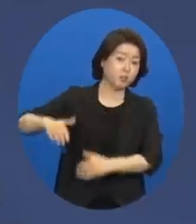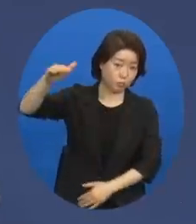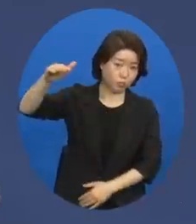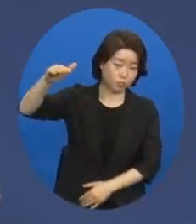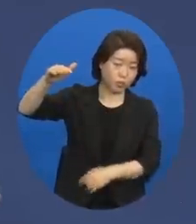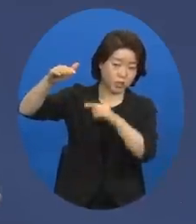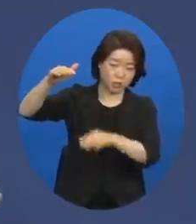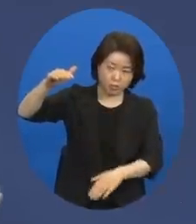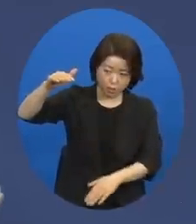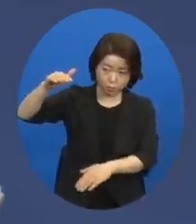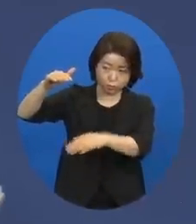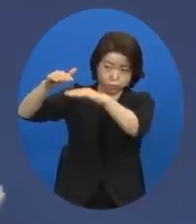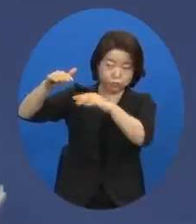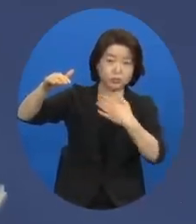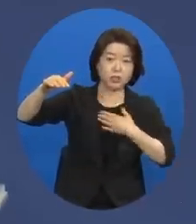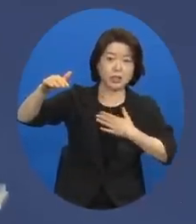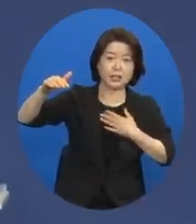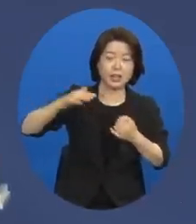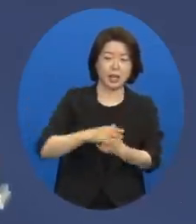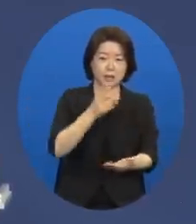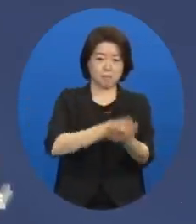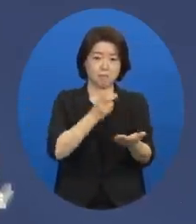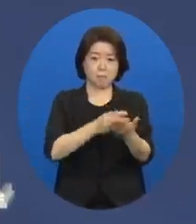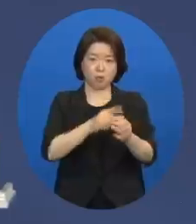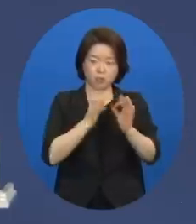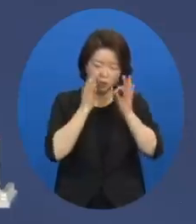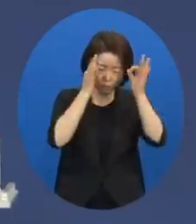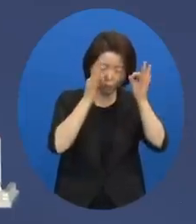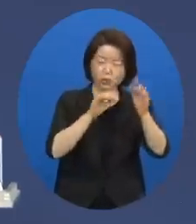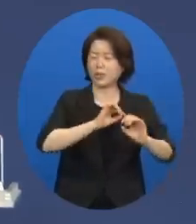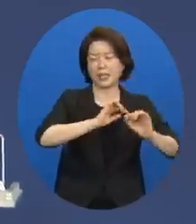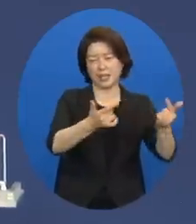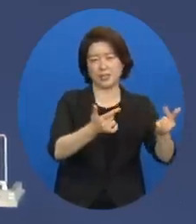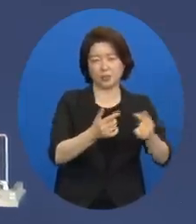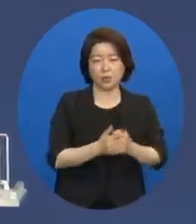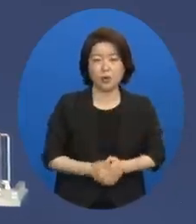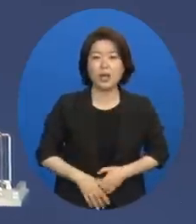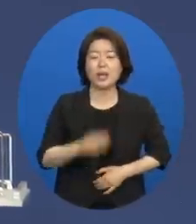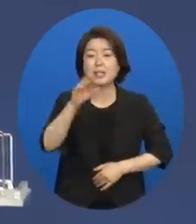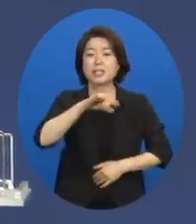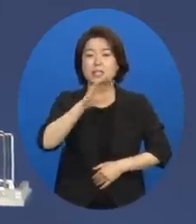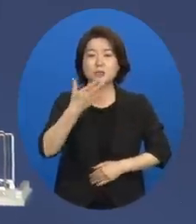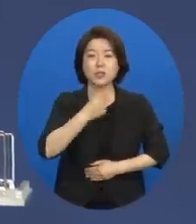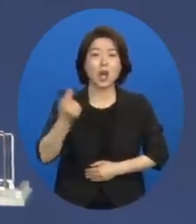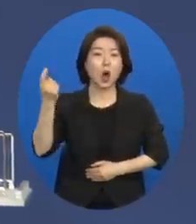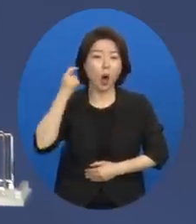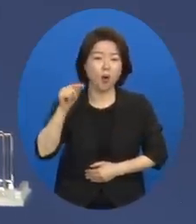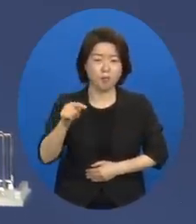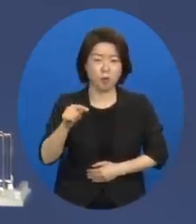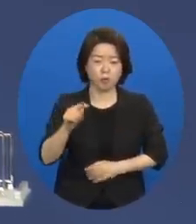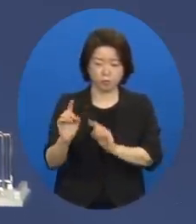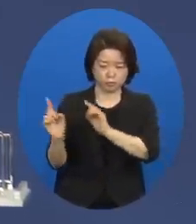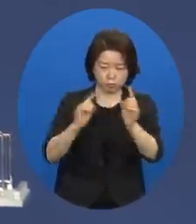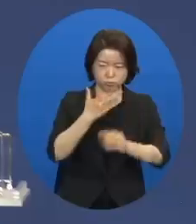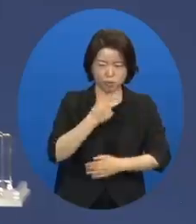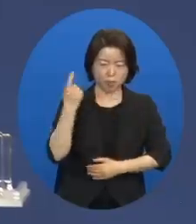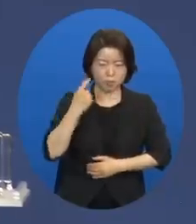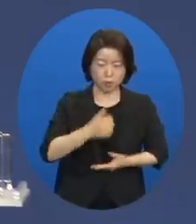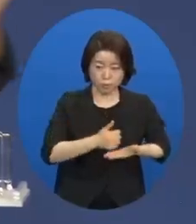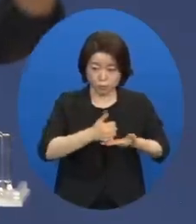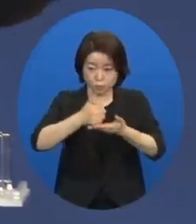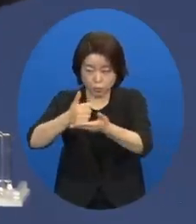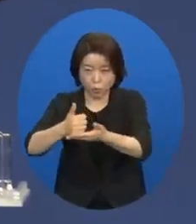수준을 이루시는 일은 나의 율법적인 노력이나 최선으로 되는 게 아니라 바로 십자가 복음에 이 부활의 복음에